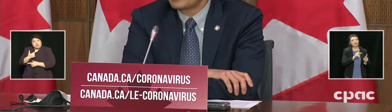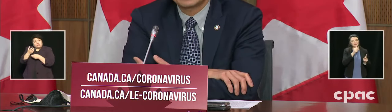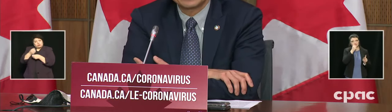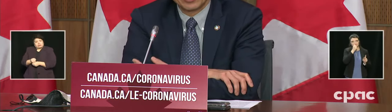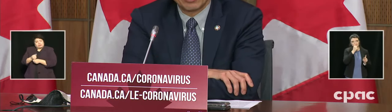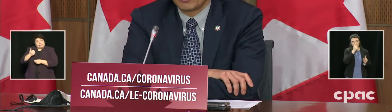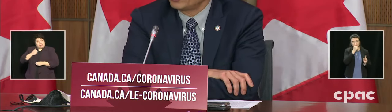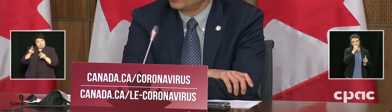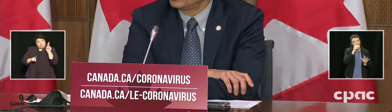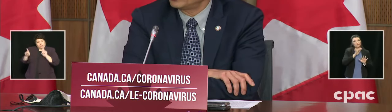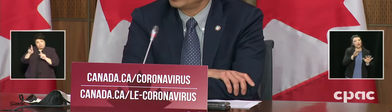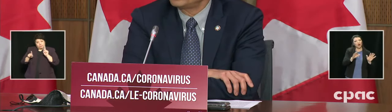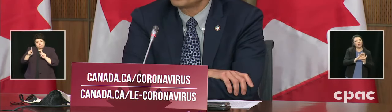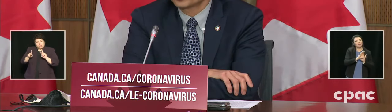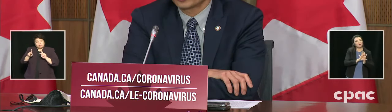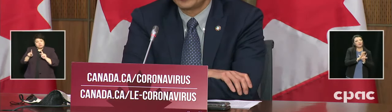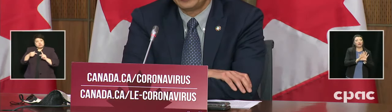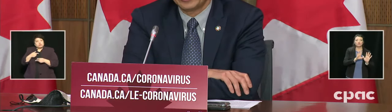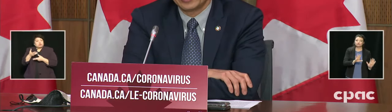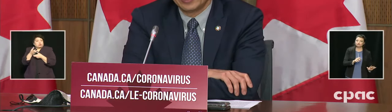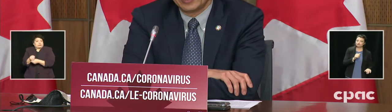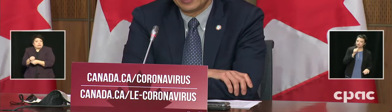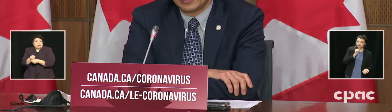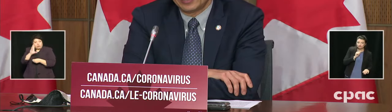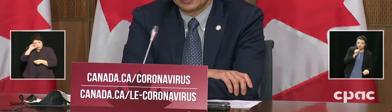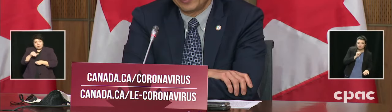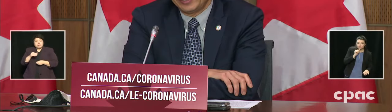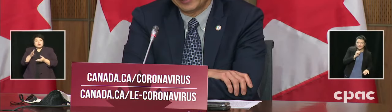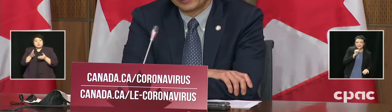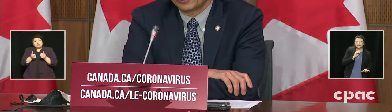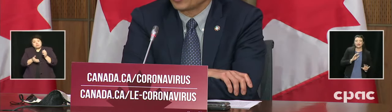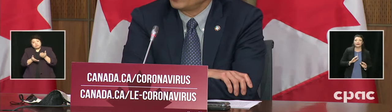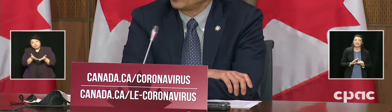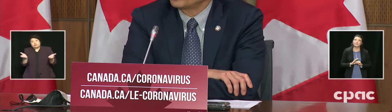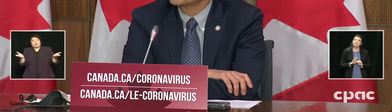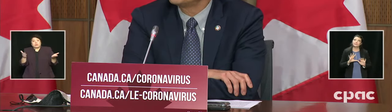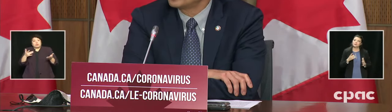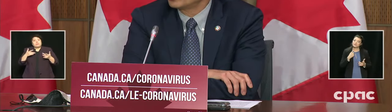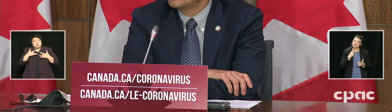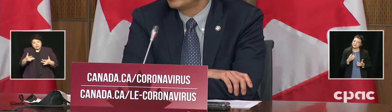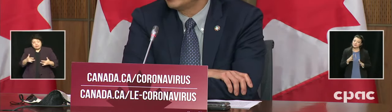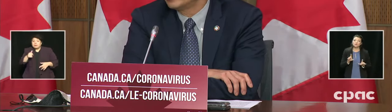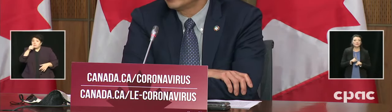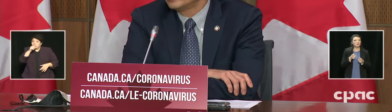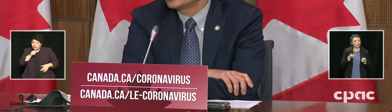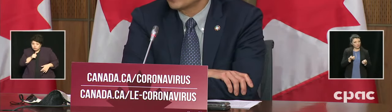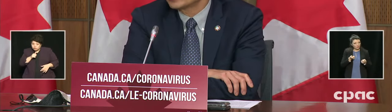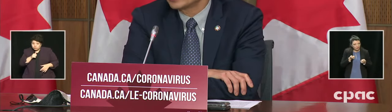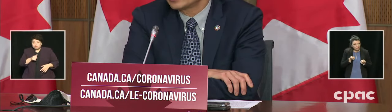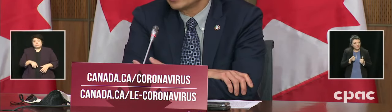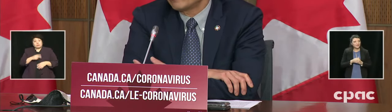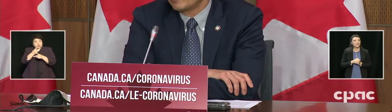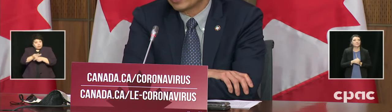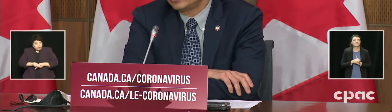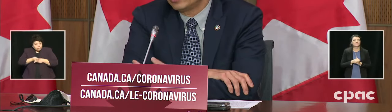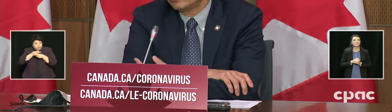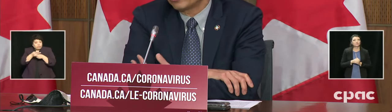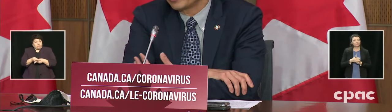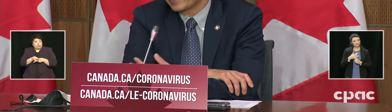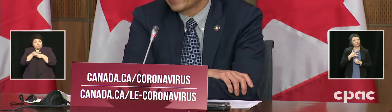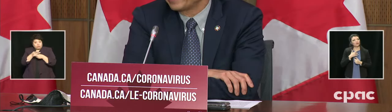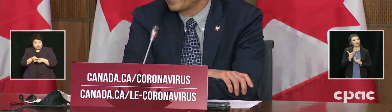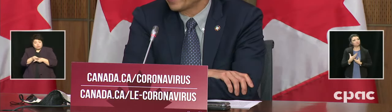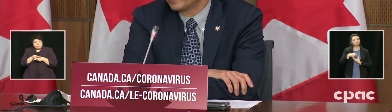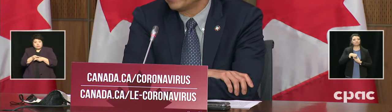pense, patient. On est toujours, comme on dit, c'est quoi le mot, prudent. Et je pense que ça fait partie de